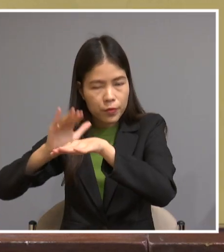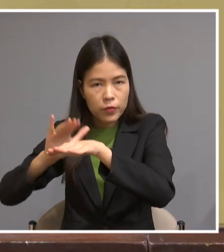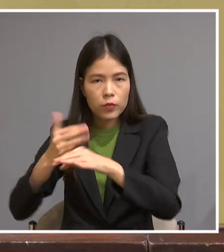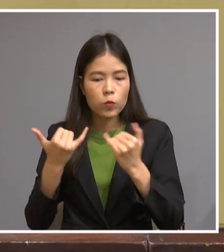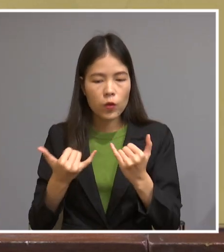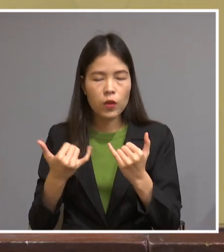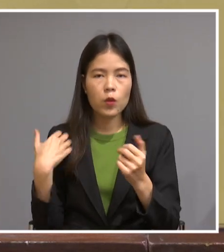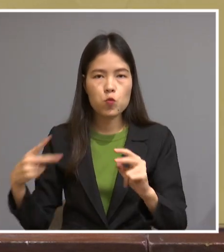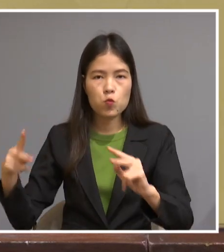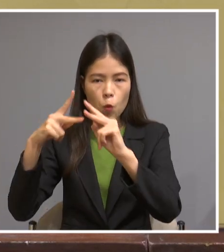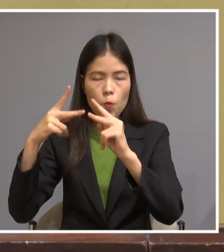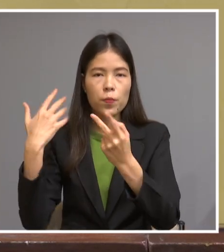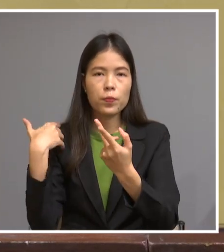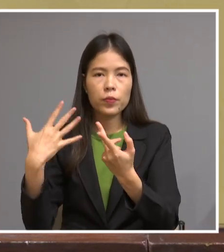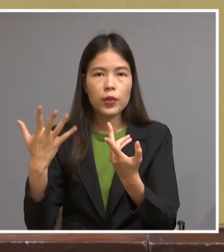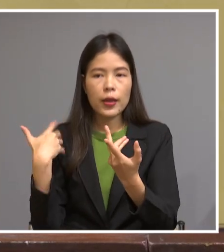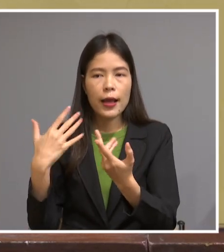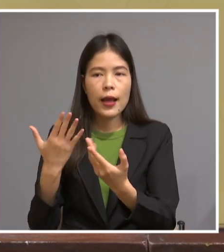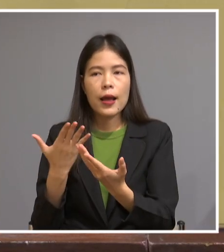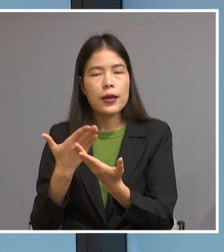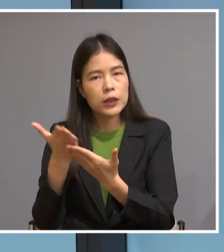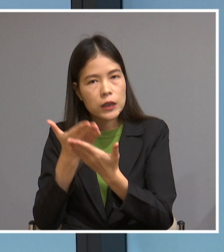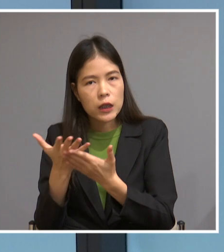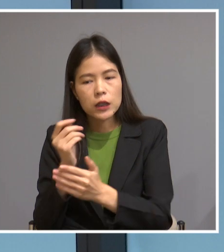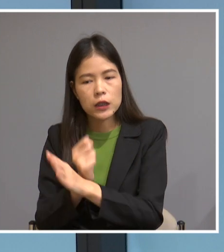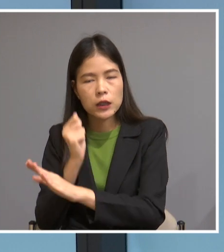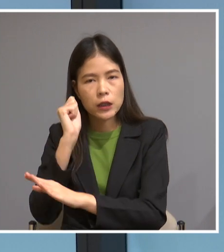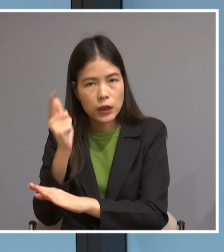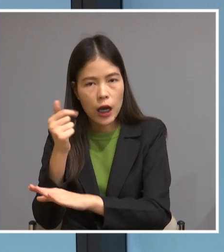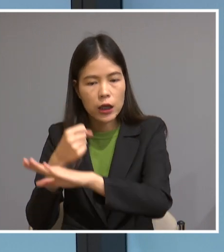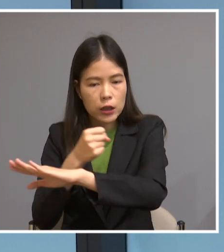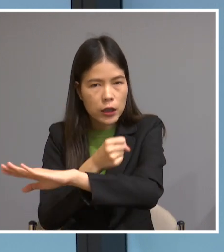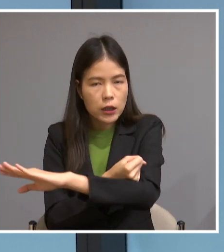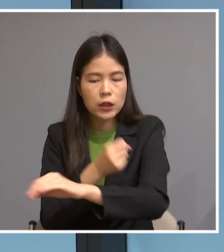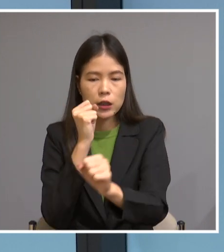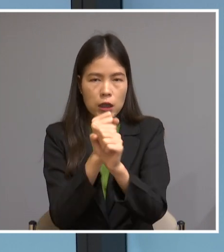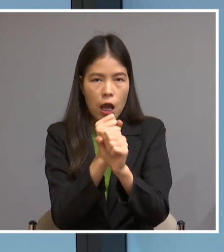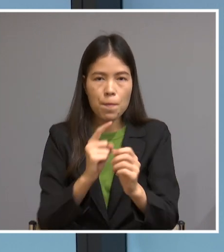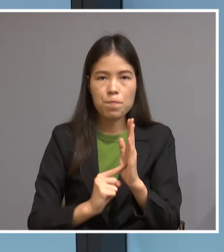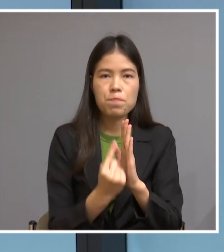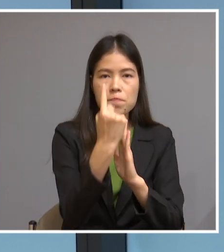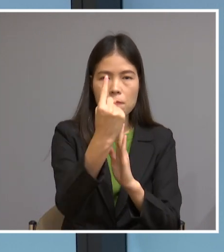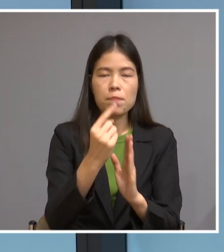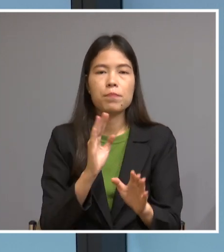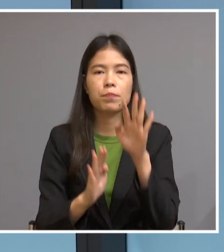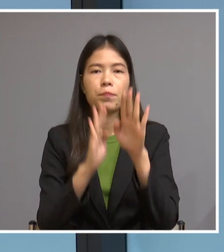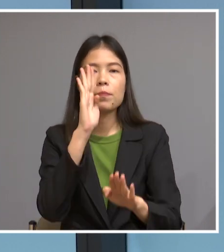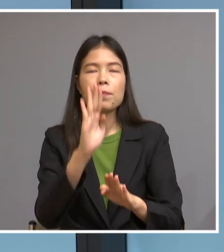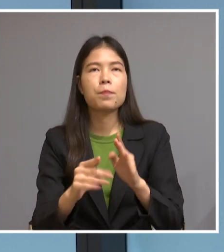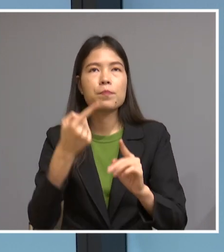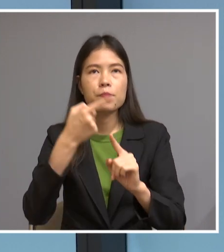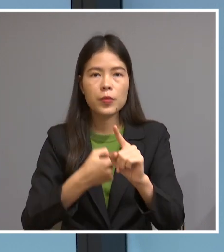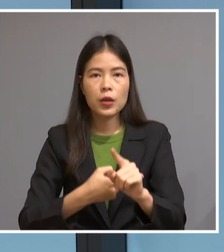กมทางหวงให้ ทำการจัซ้อจดจ้างโดยเร็วแล้คาดวาเบืองต้นเราจะสามารถลงนามในสัญญาไดประมาณป่ distur